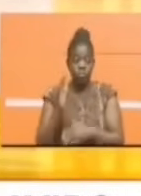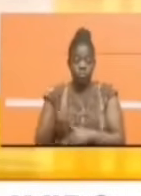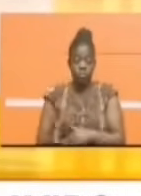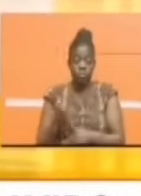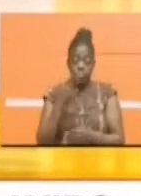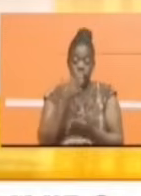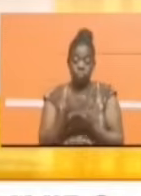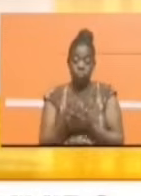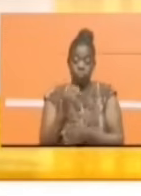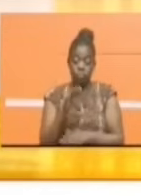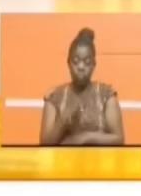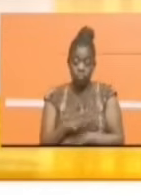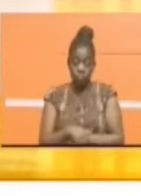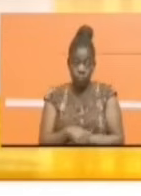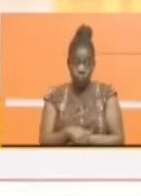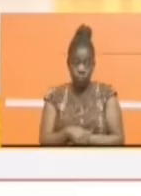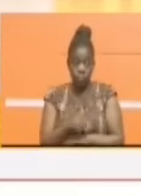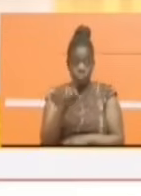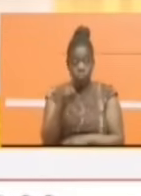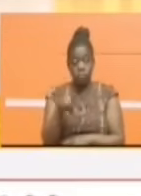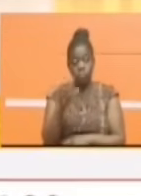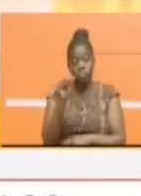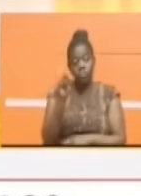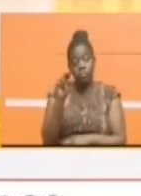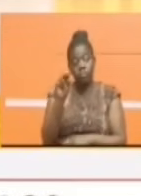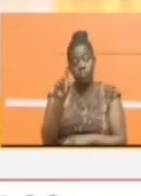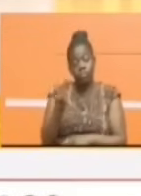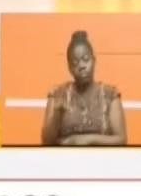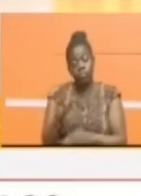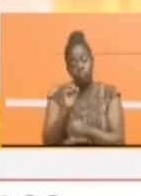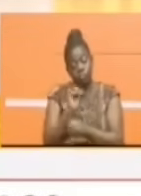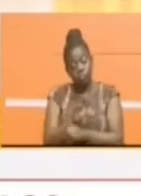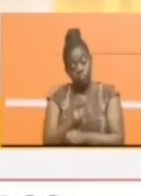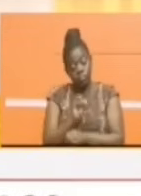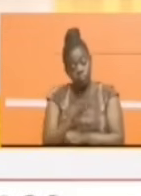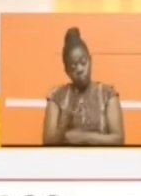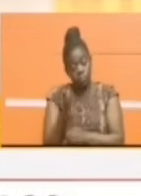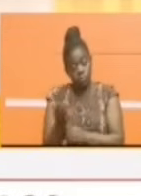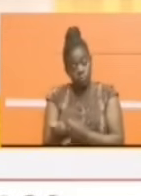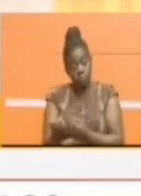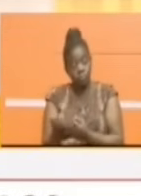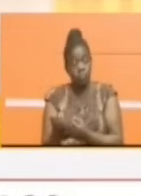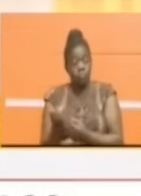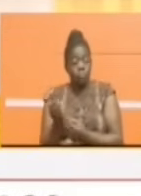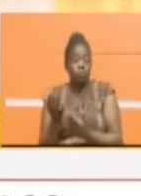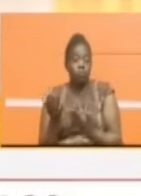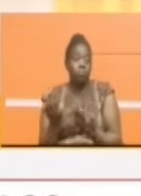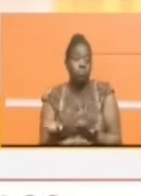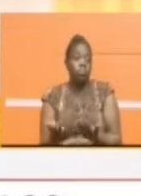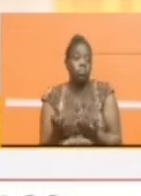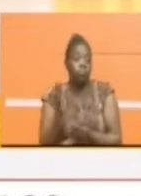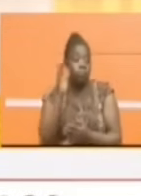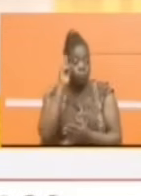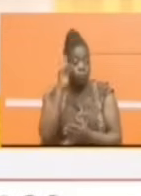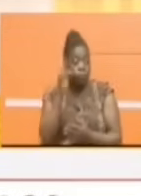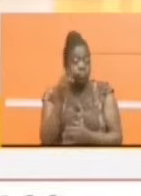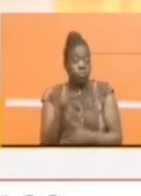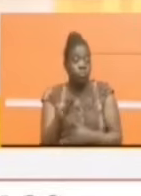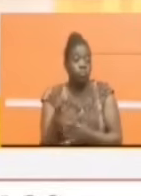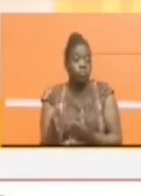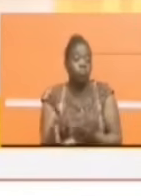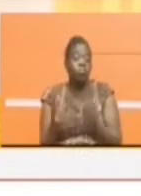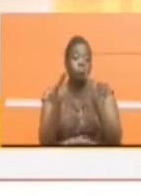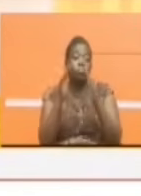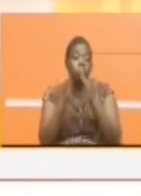ennungi ezo Paulo zatukubiriza okuyisaamu nga tujjukira nti amaka gaffe